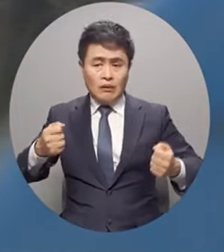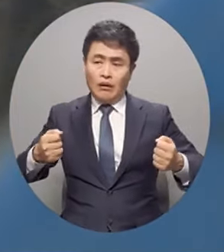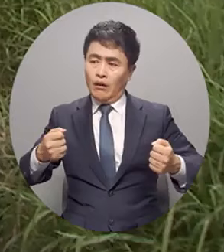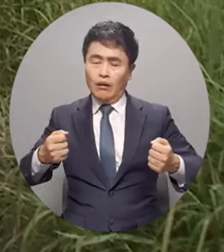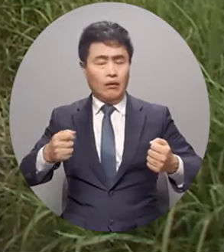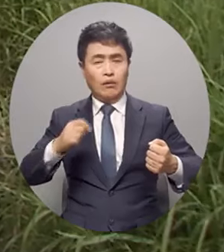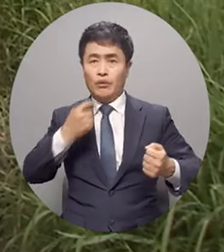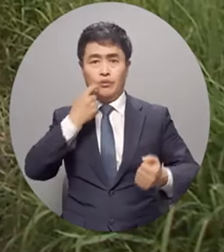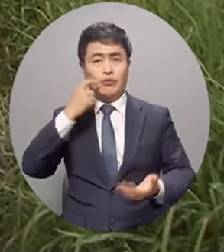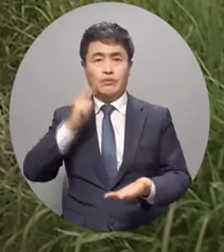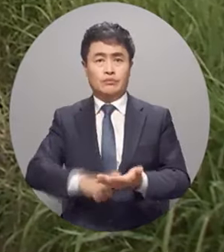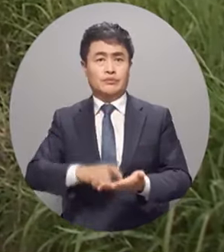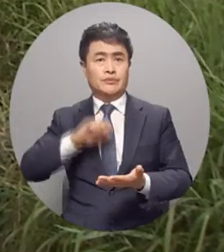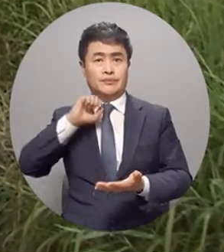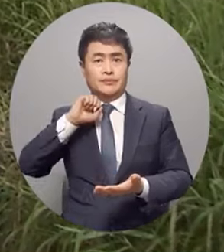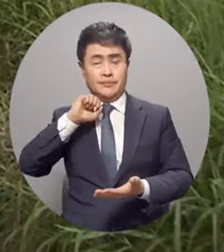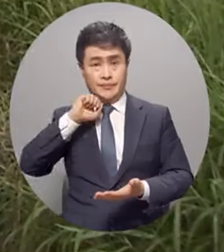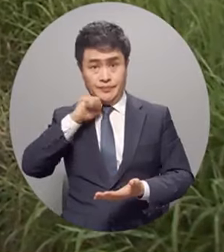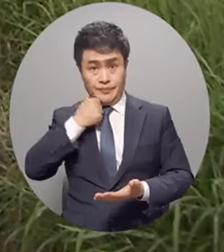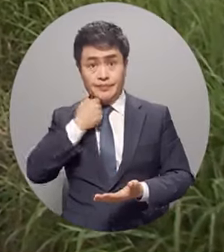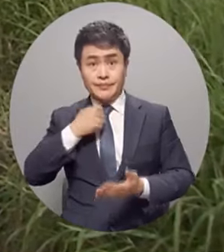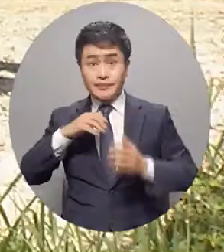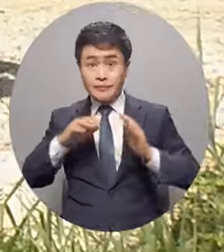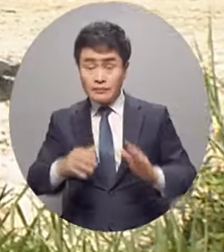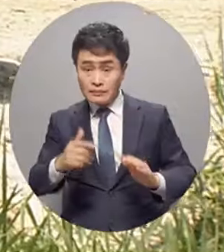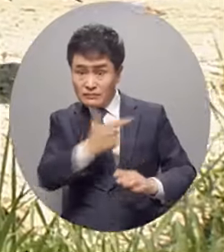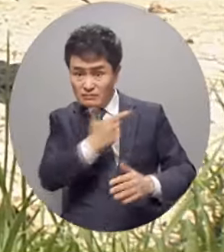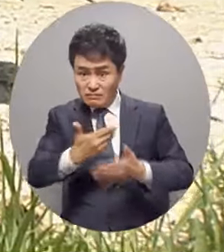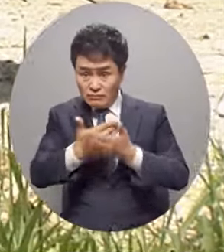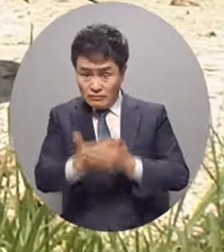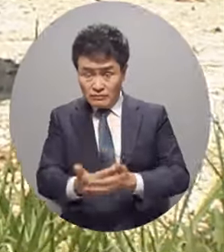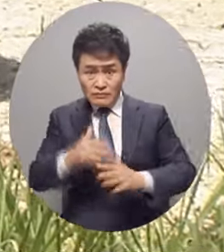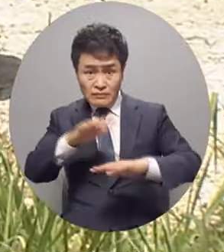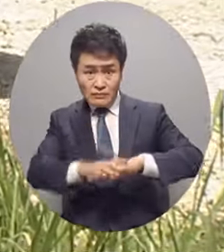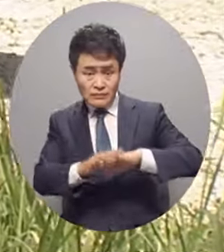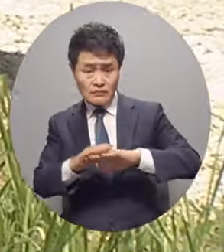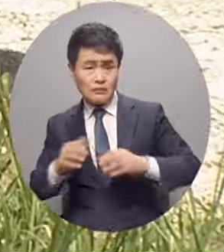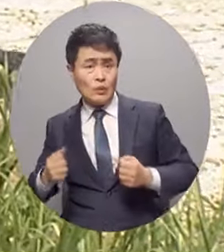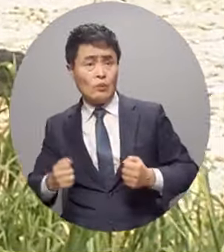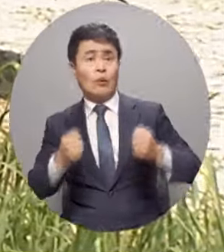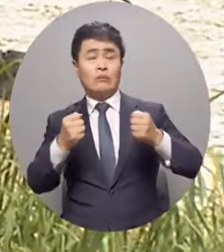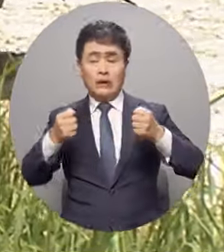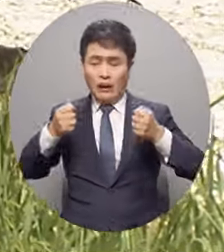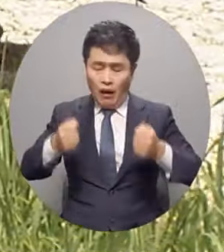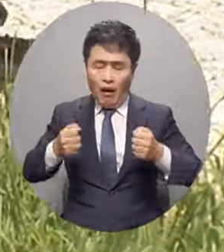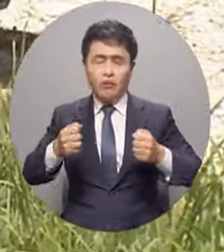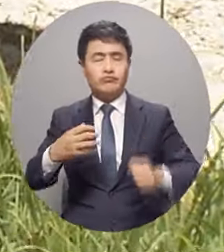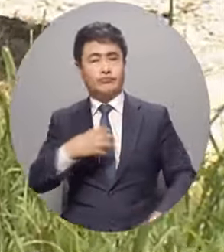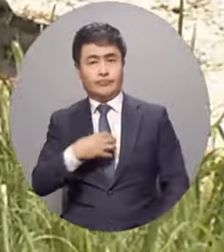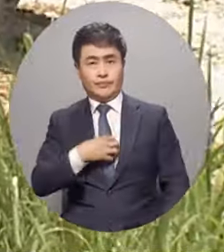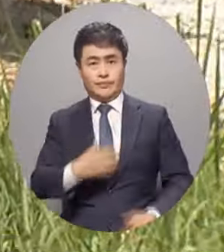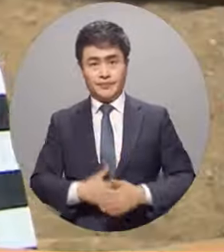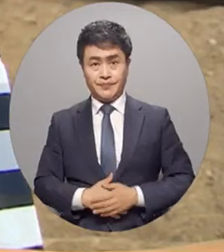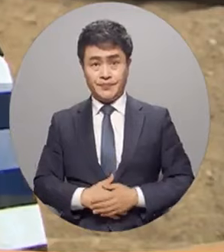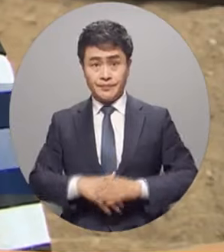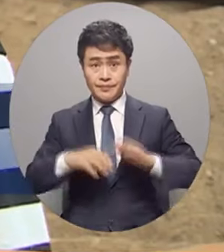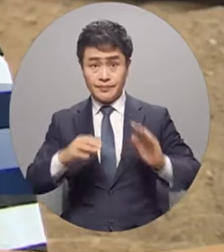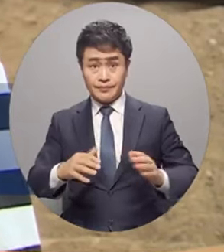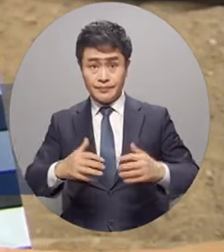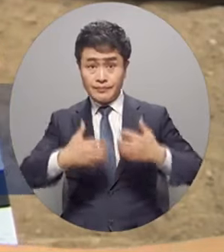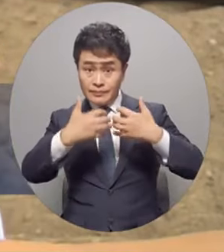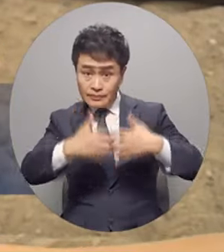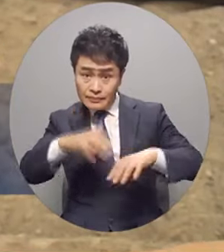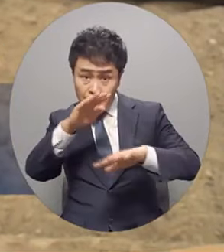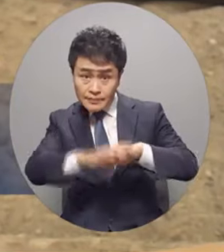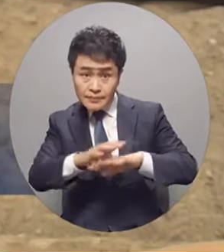않습니다. 특히 무게가 나가는 대형 농기계는 오르막 내리막길에서 더 취약합니다. 이 경운기 같은